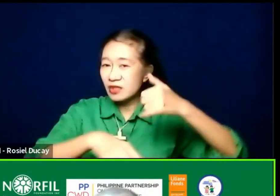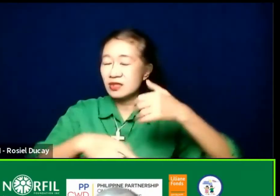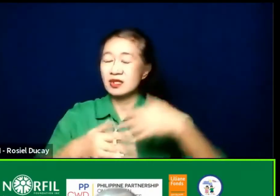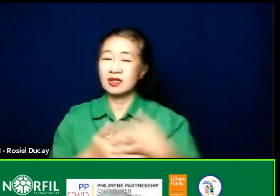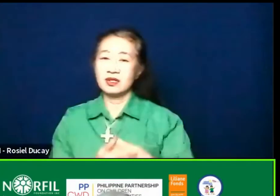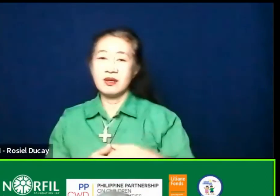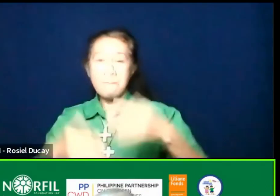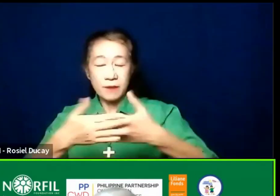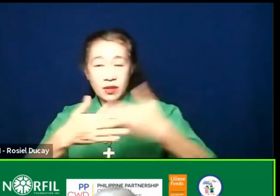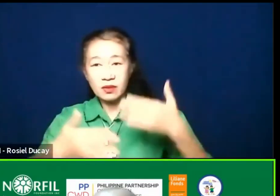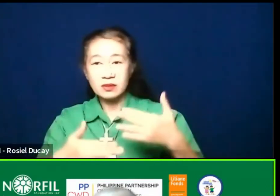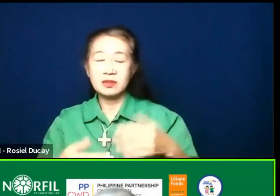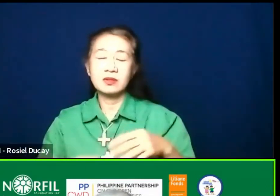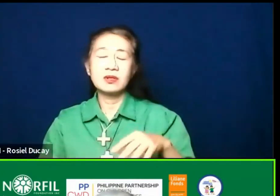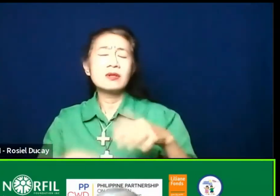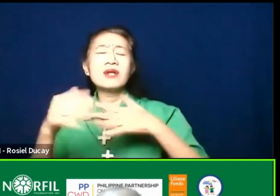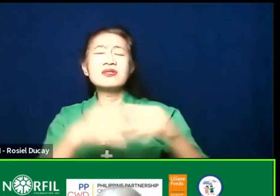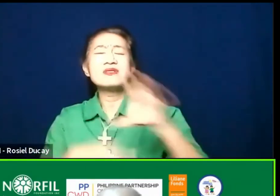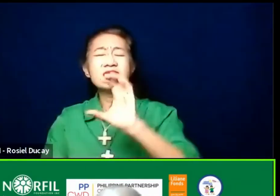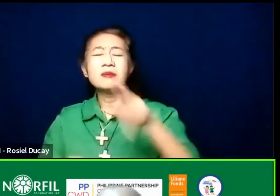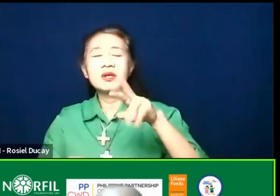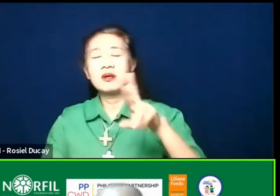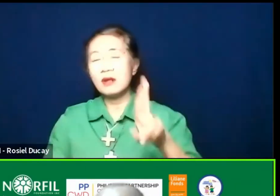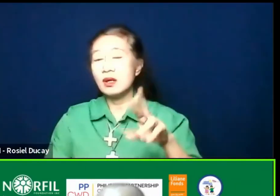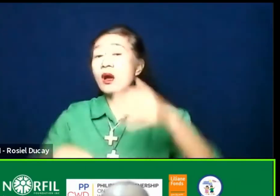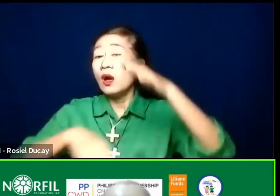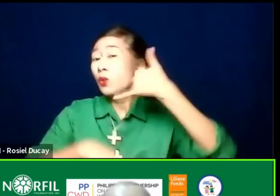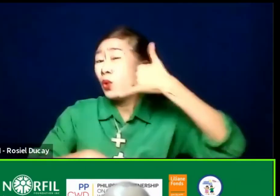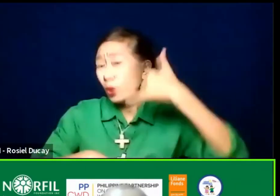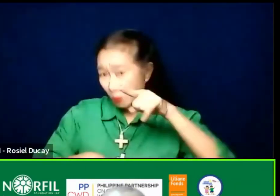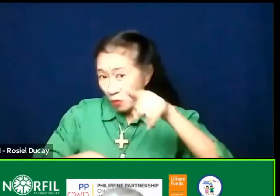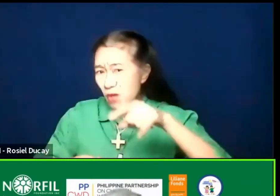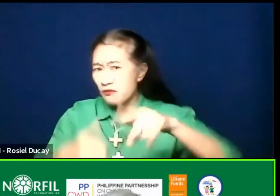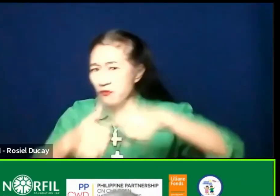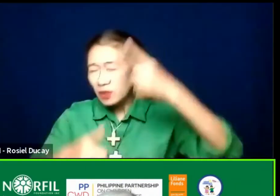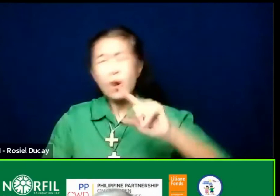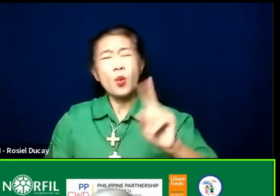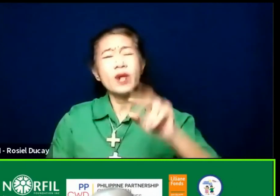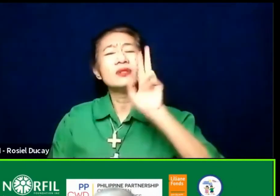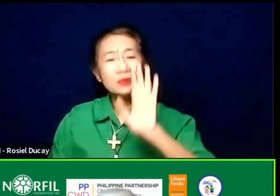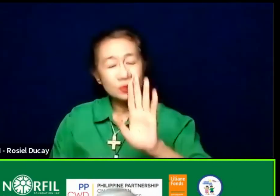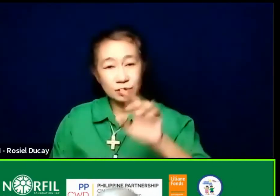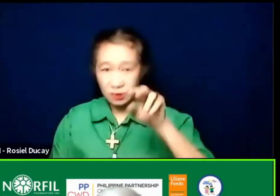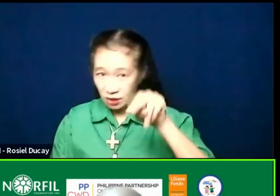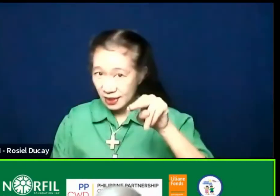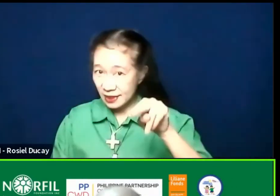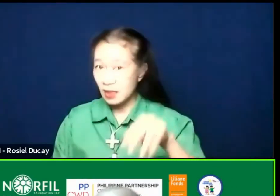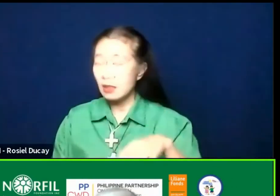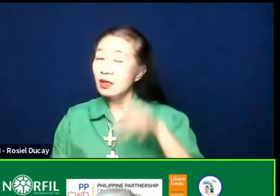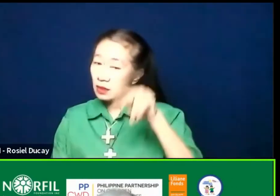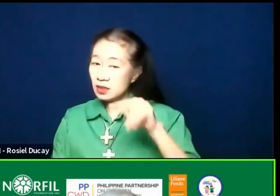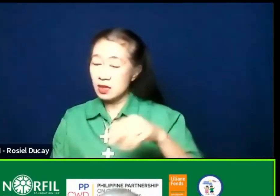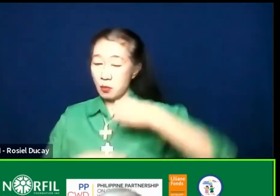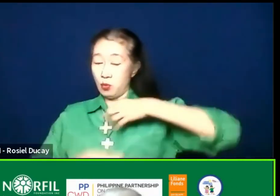tinatawag natin, call first, call 911. Anong kailangan mo? Kailangan mo ng tulong ng pulis, tulong ng bombero,